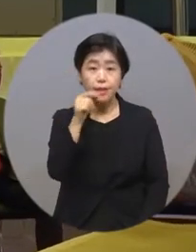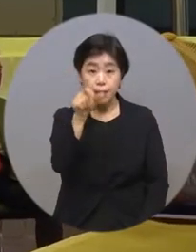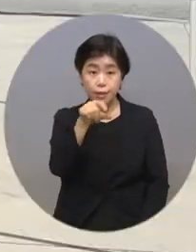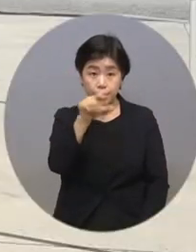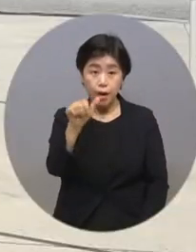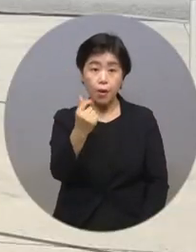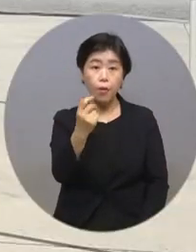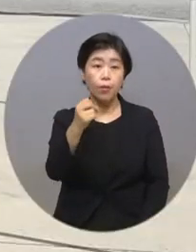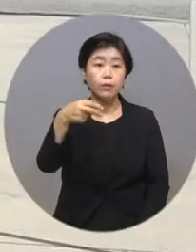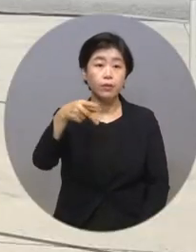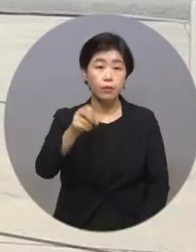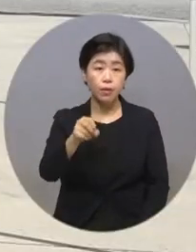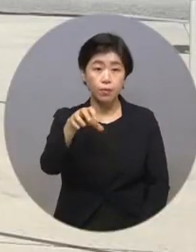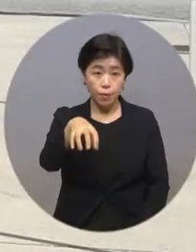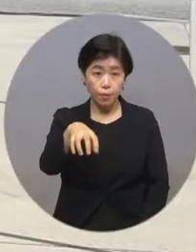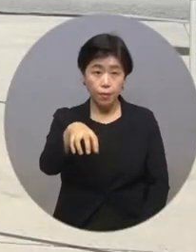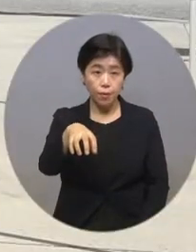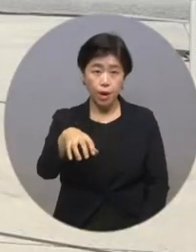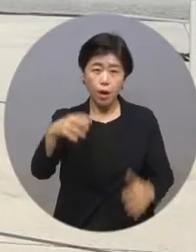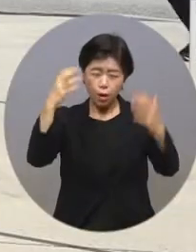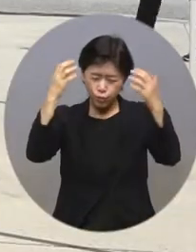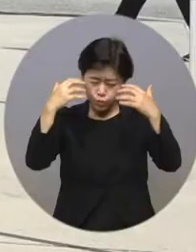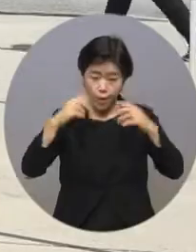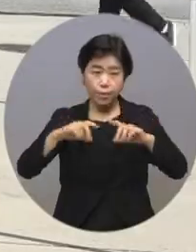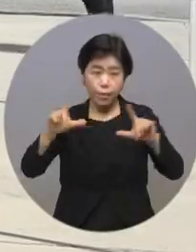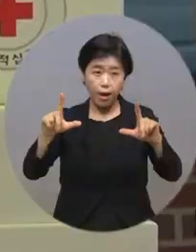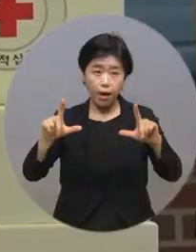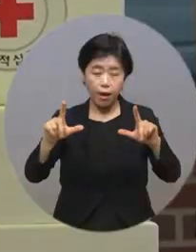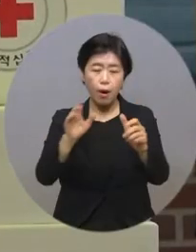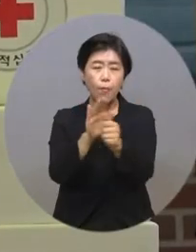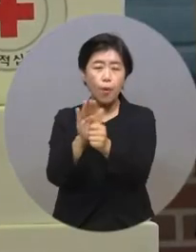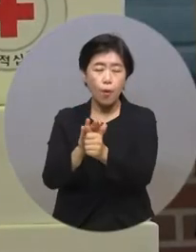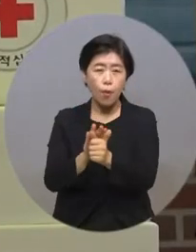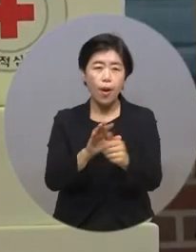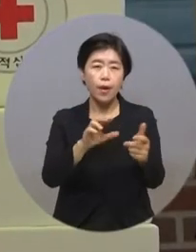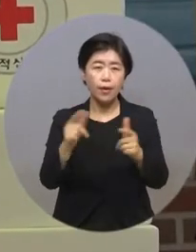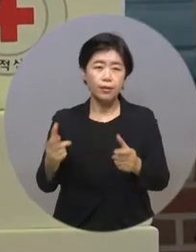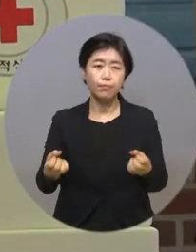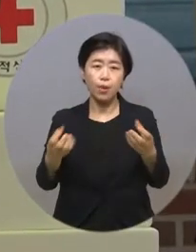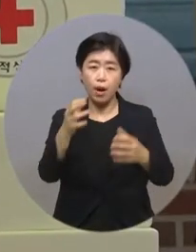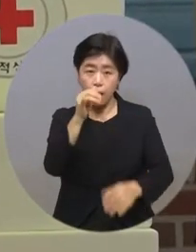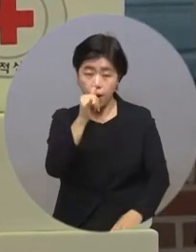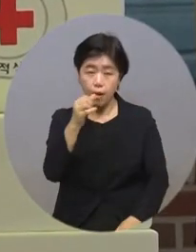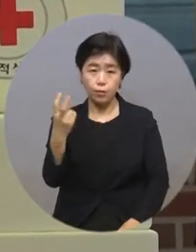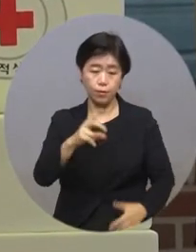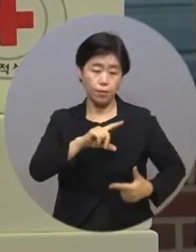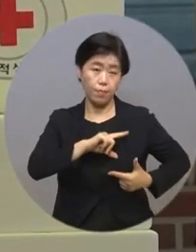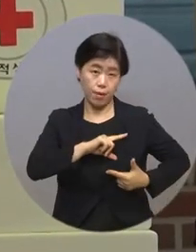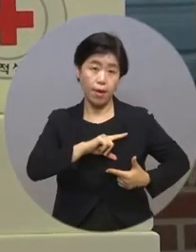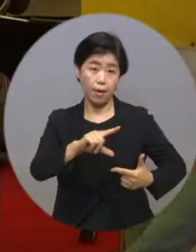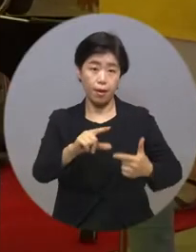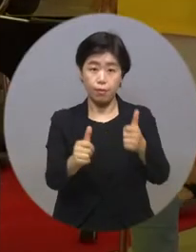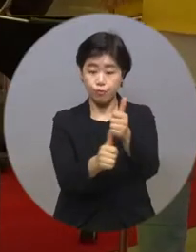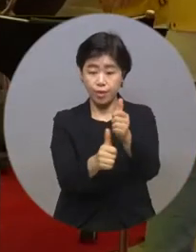홍성지구협의회에서 취약계층 여름맞이 복날키트 나눔 행사와 명예지부회장 위촉식이 진행되었습니다.